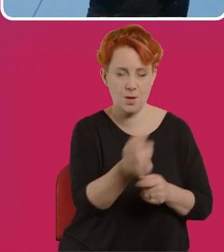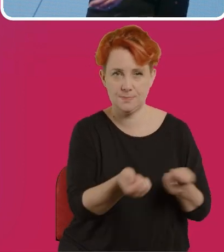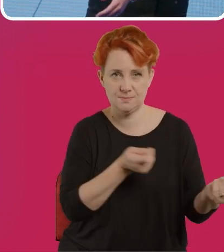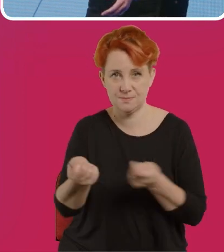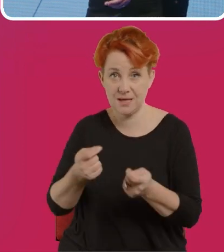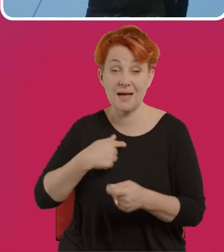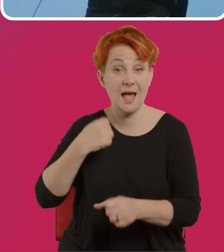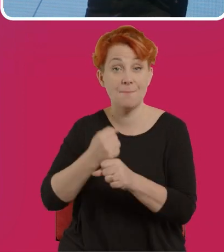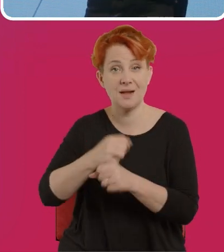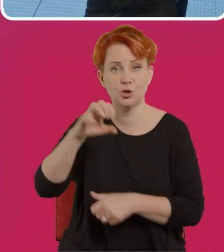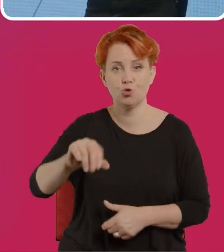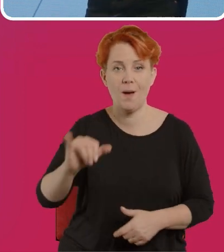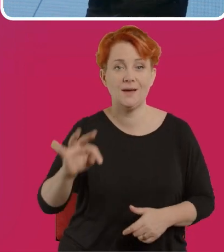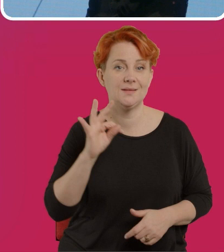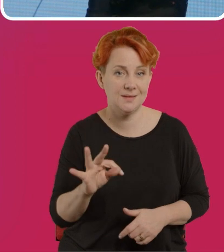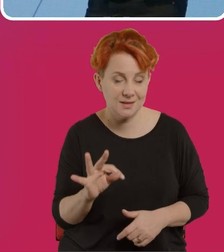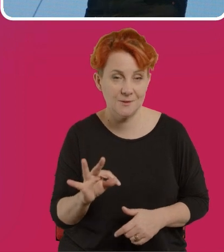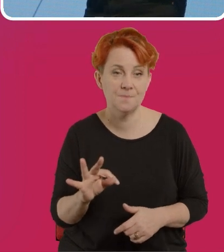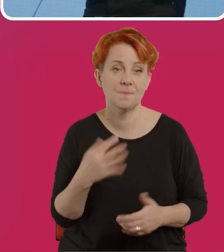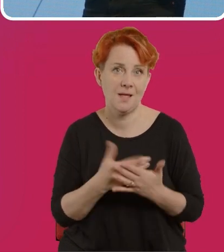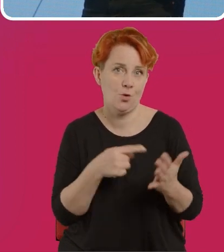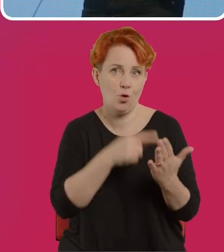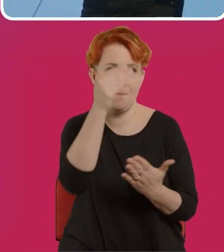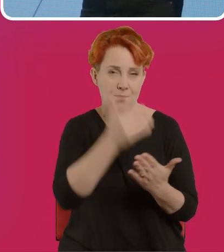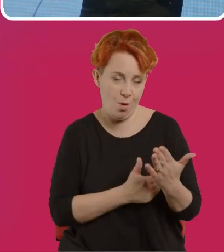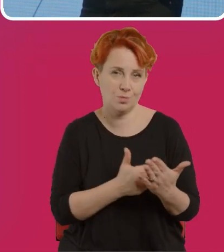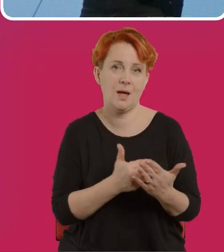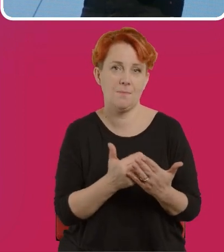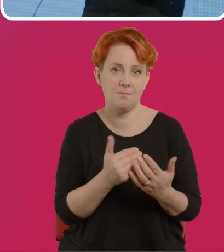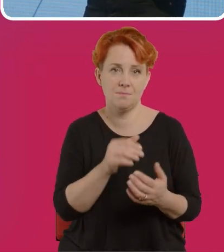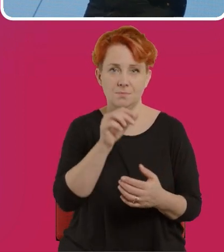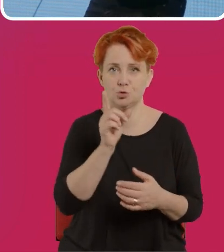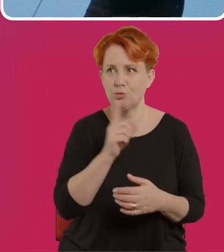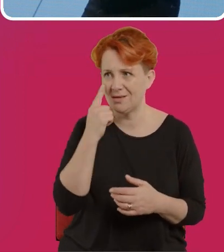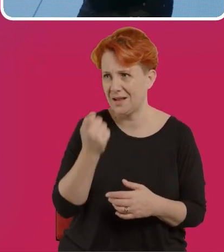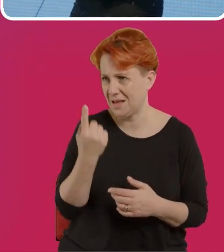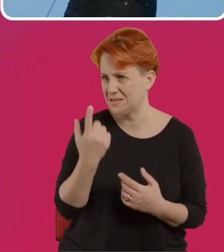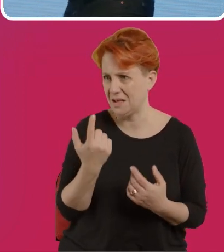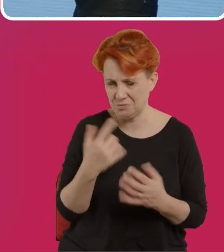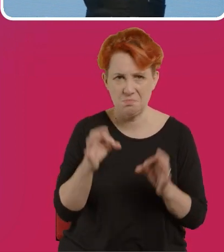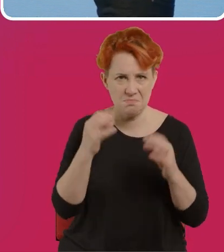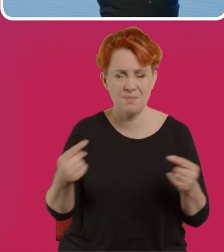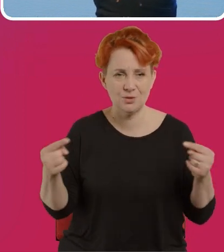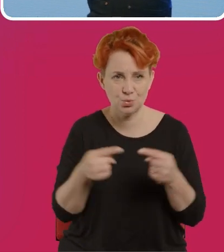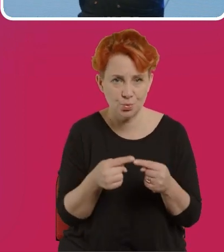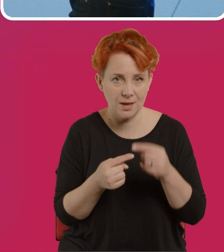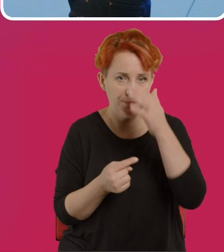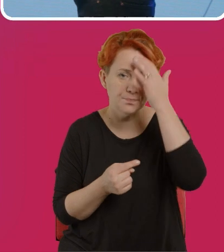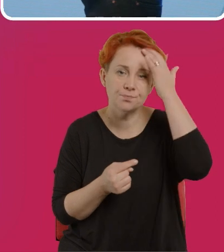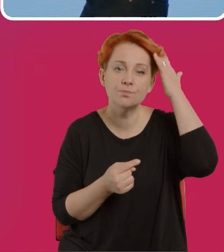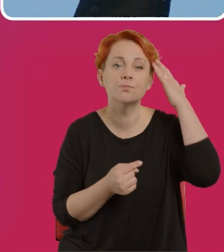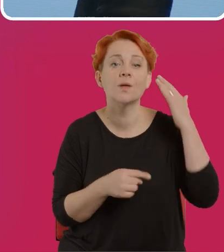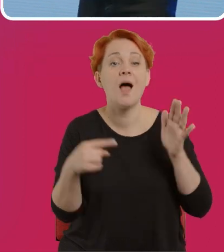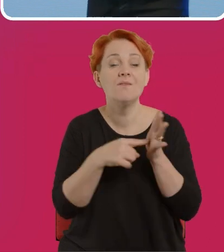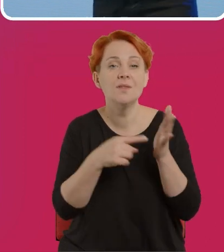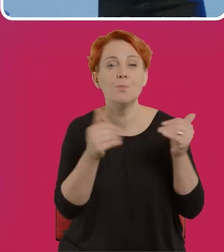w IT, więc tutaj Agile jest wtedy mile widziany. Natomiast żeby to fajnie opisać w formie dokumentu, który będzie